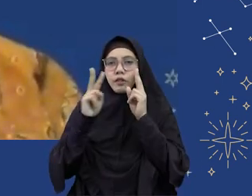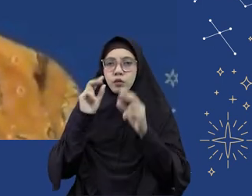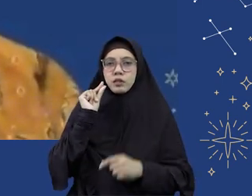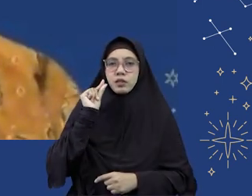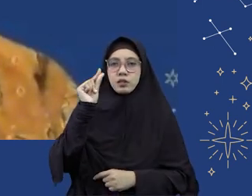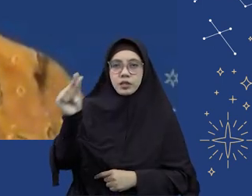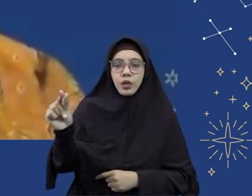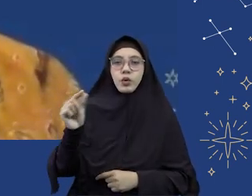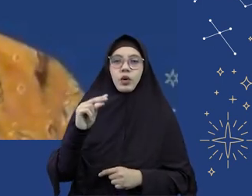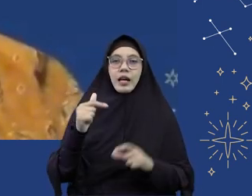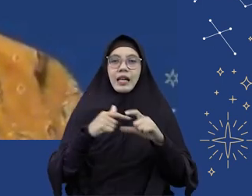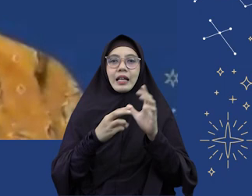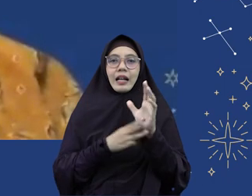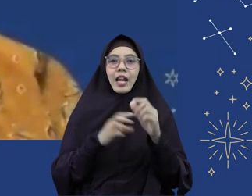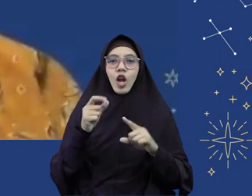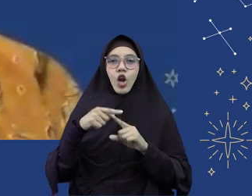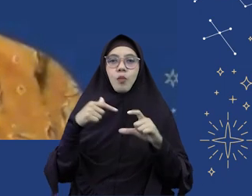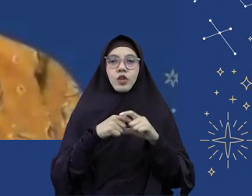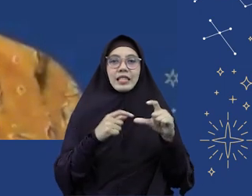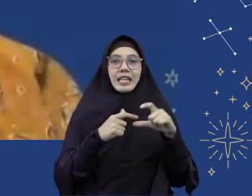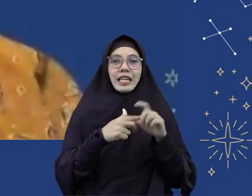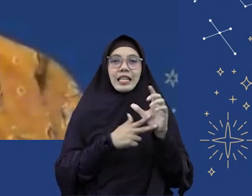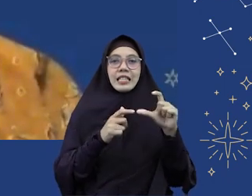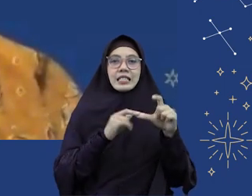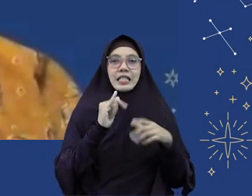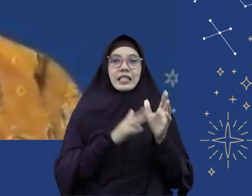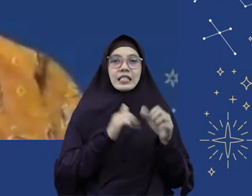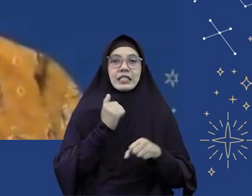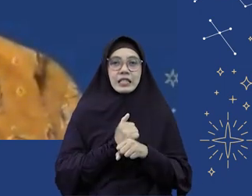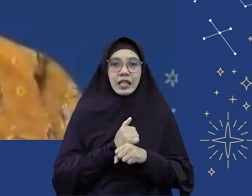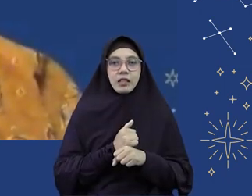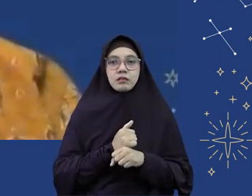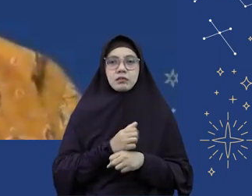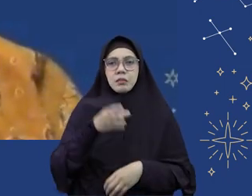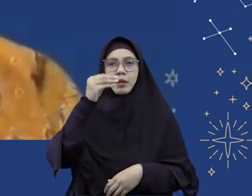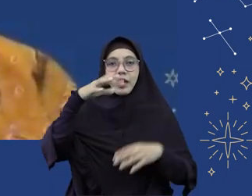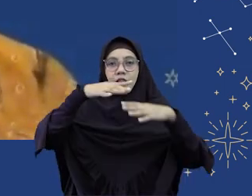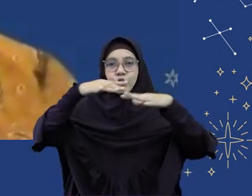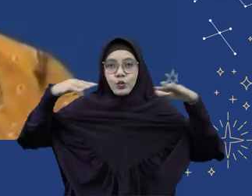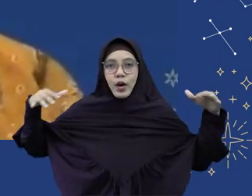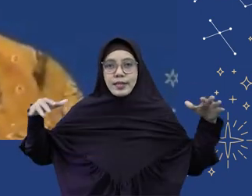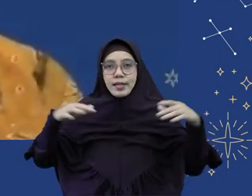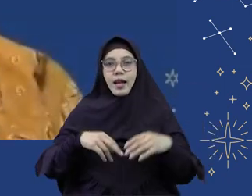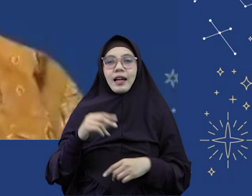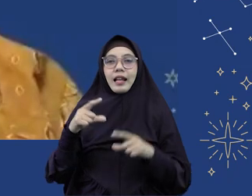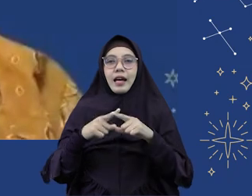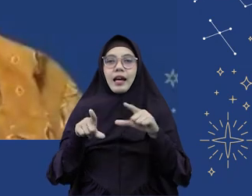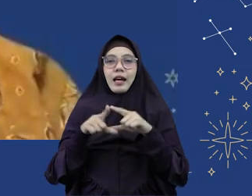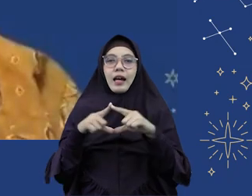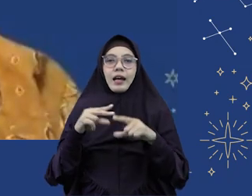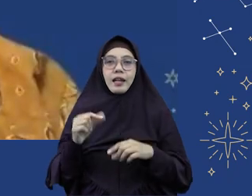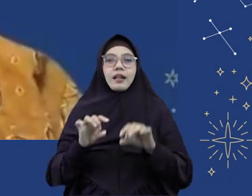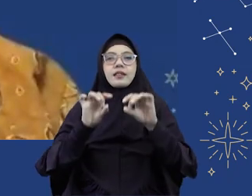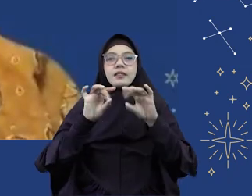remote sensing kemudian mengetahui tentang kondisi cuaca Radar dan sebagainya dan fungsi-fungsi ini